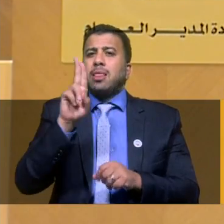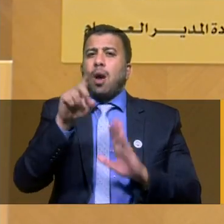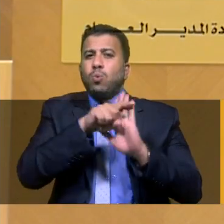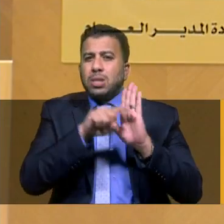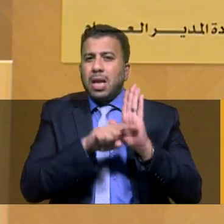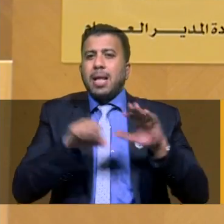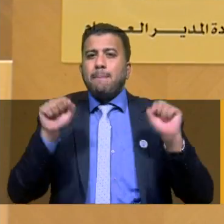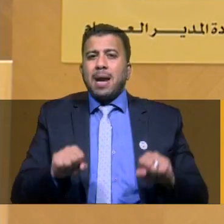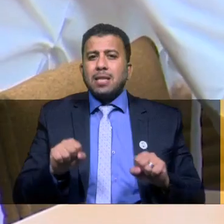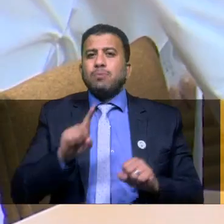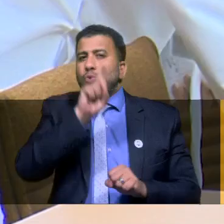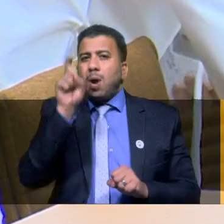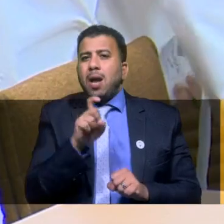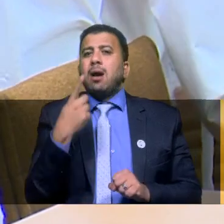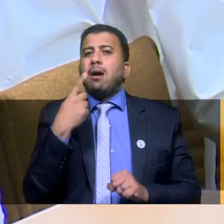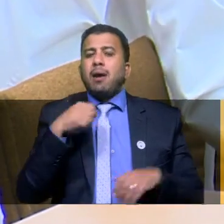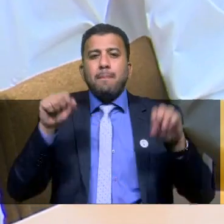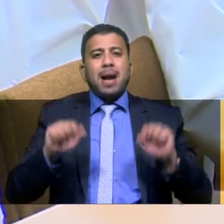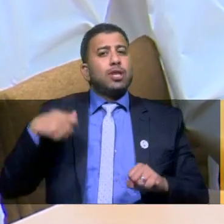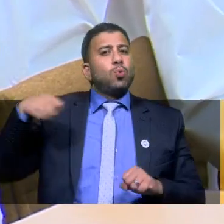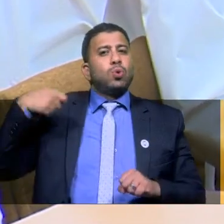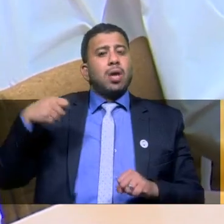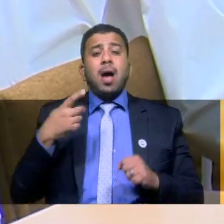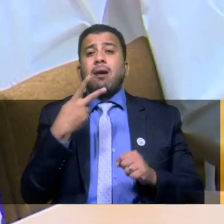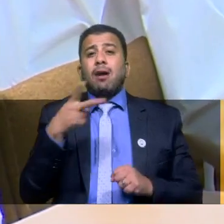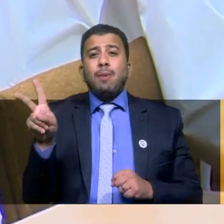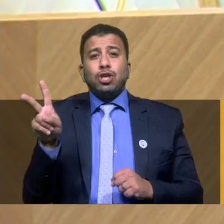في شأن توصية المجلس بشأن سؤال قرار